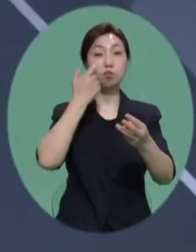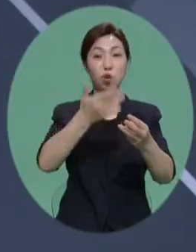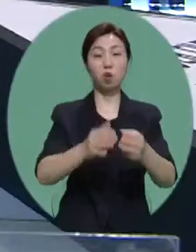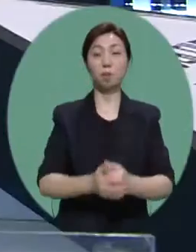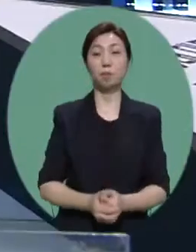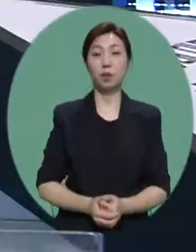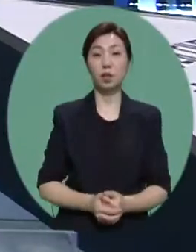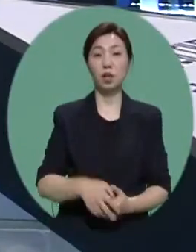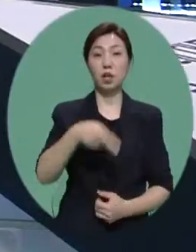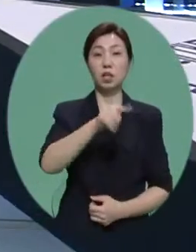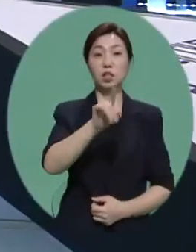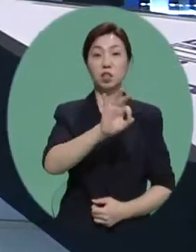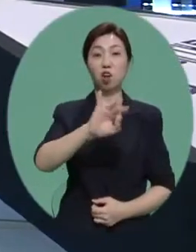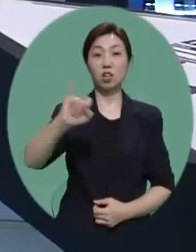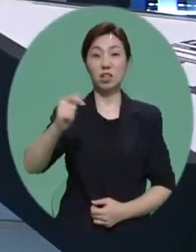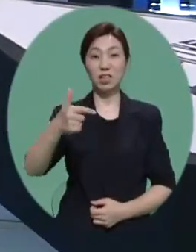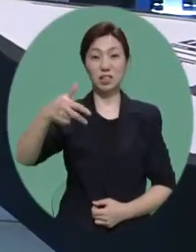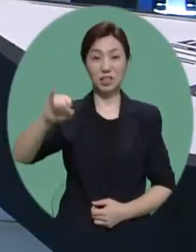아세요